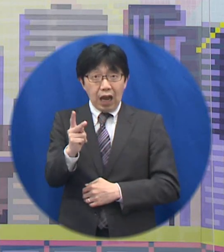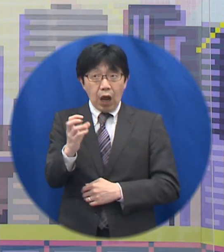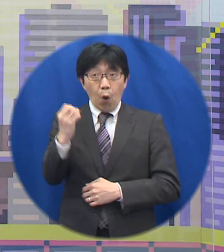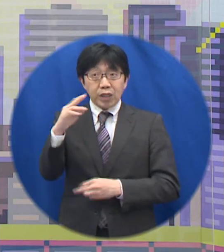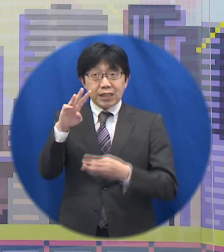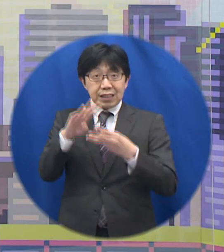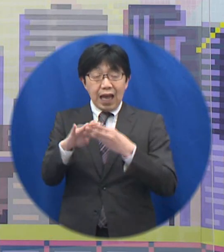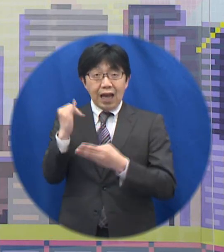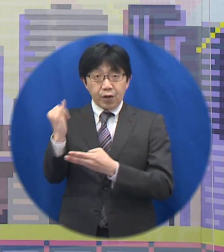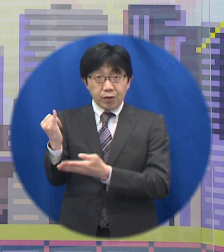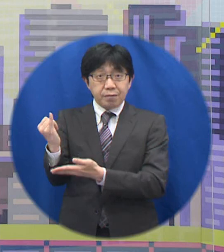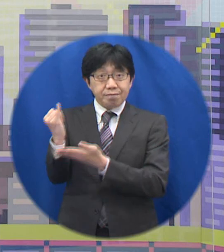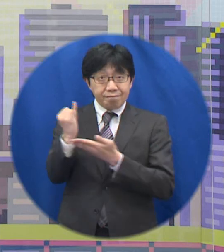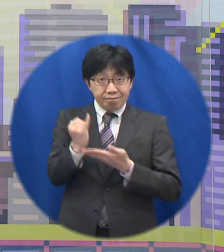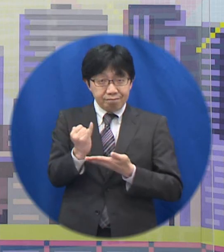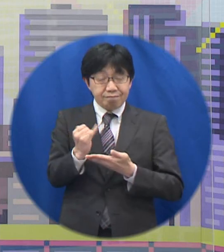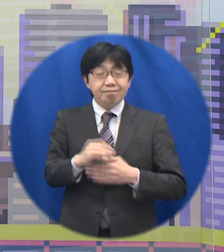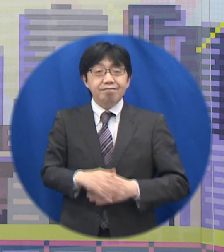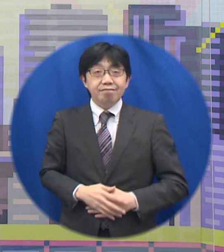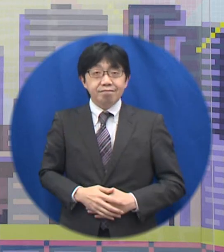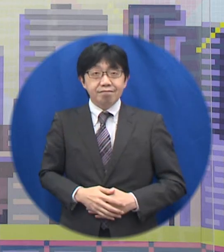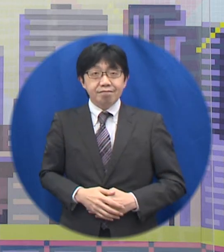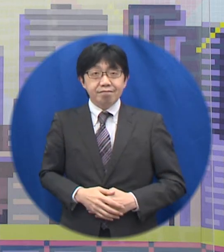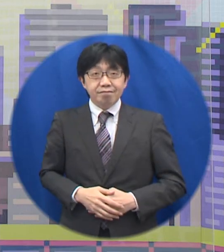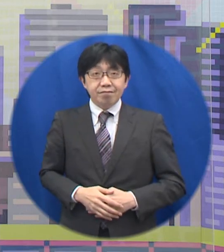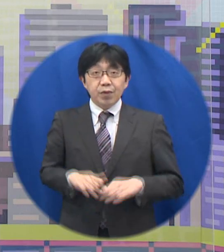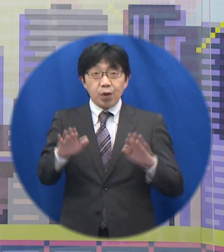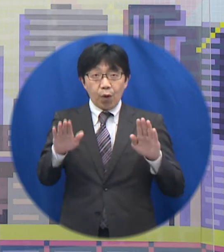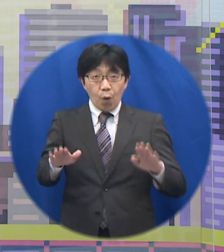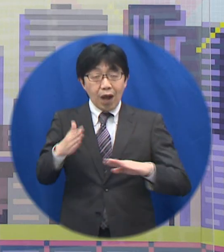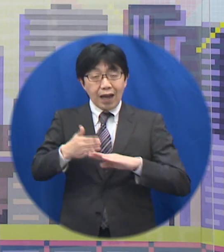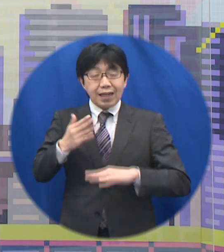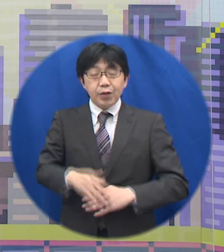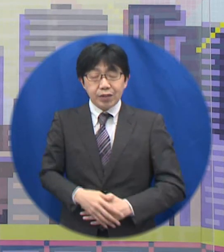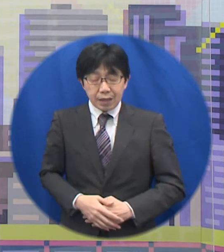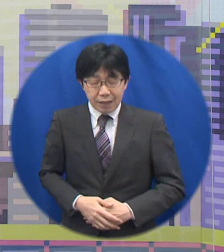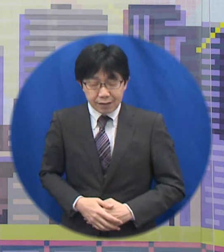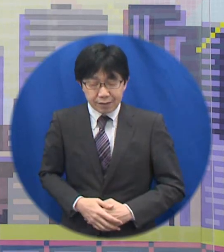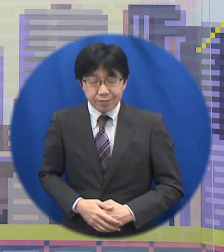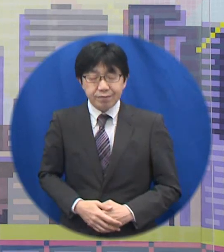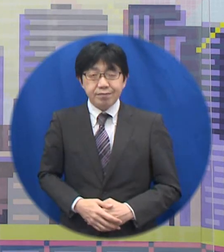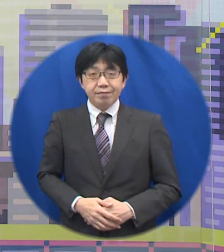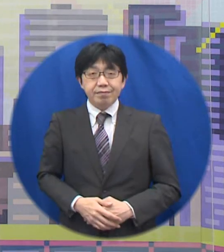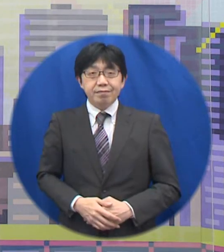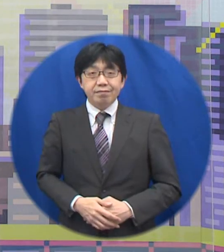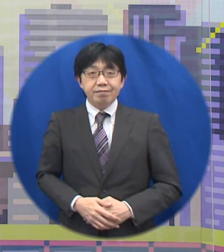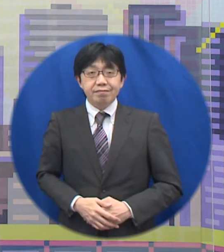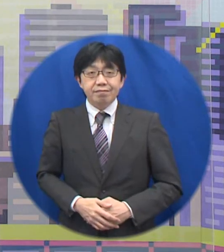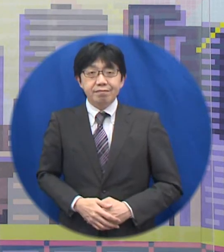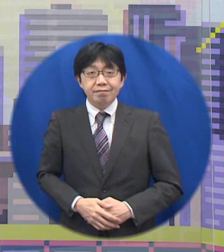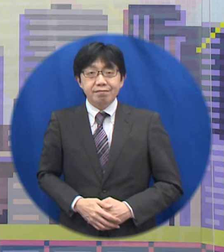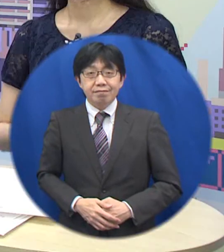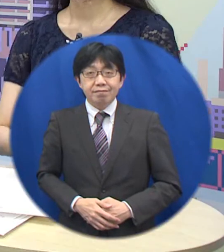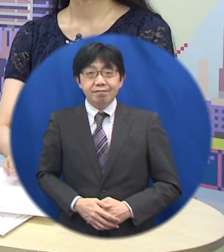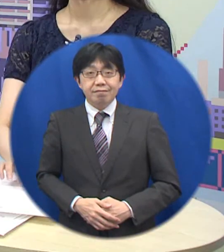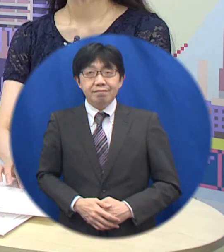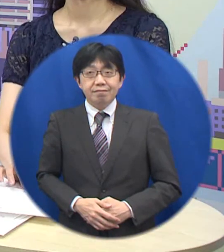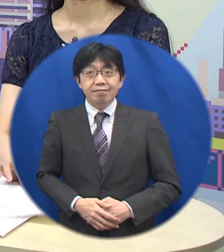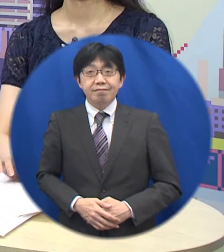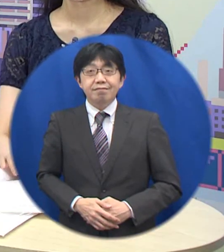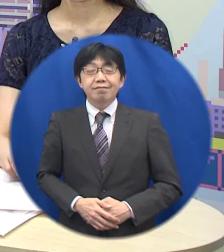星田恭子さんにご出演いただきました。本日はありがとうございました。 ありがとうございました。